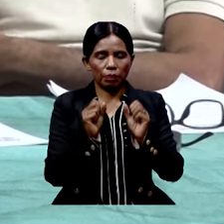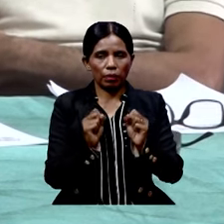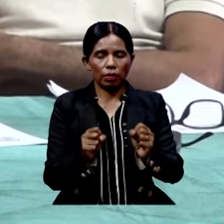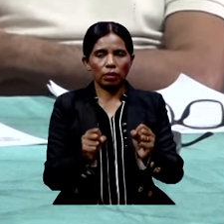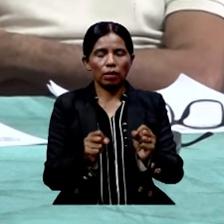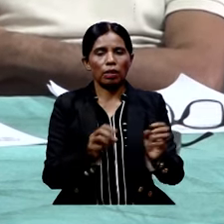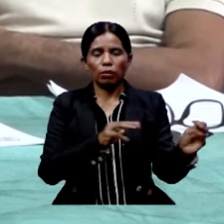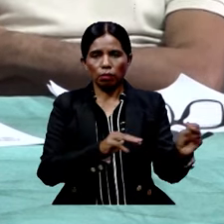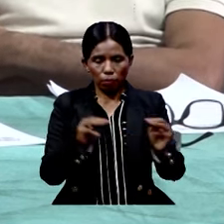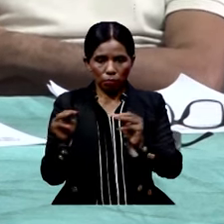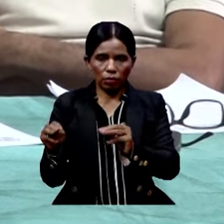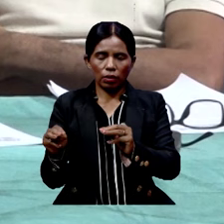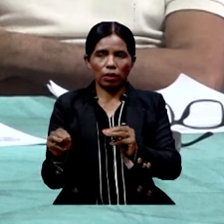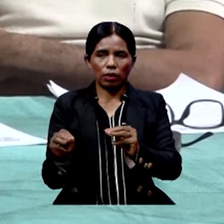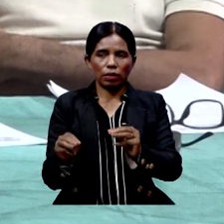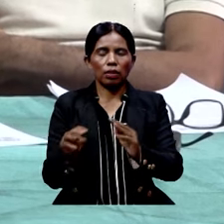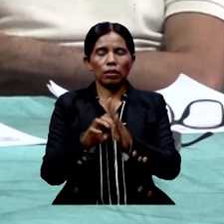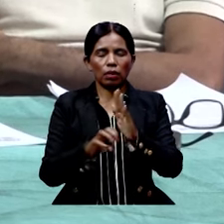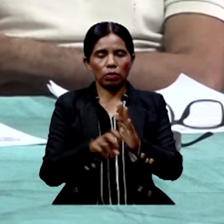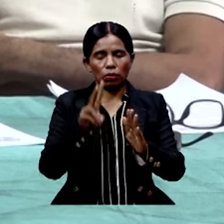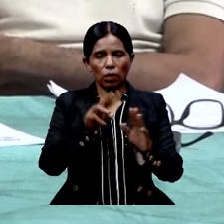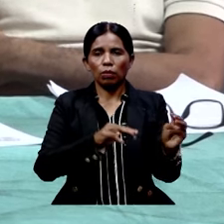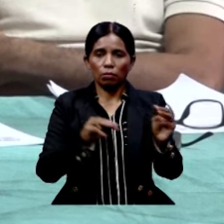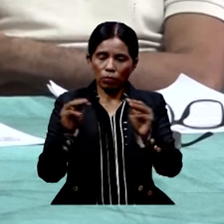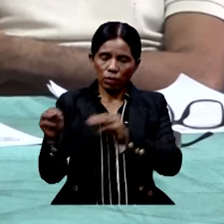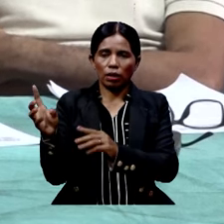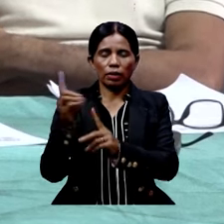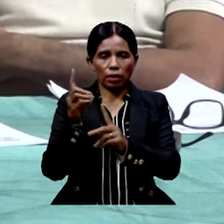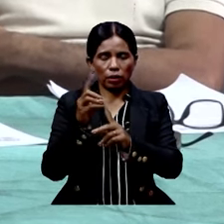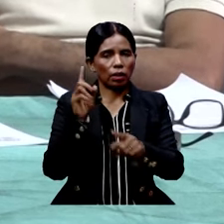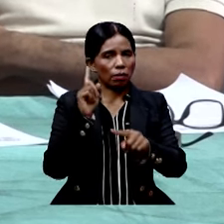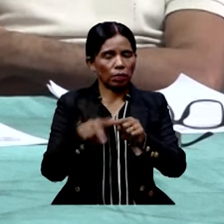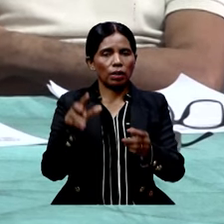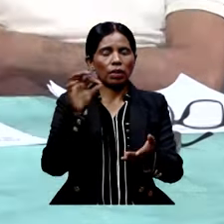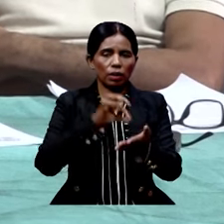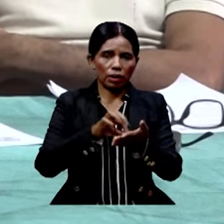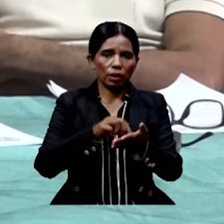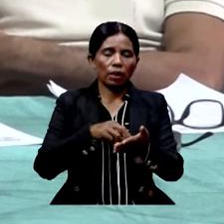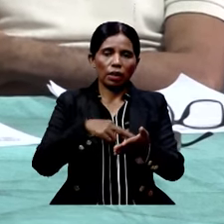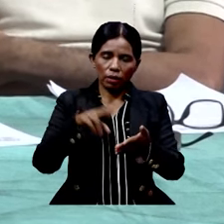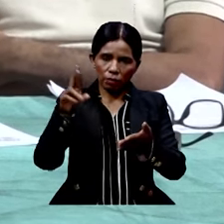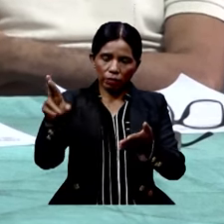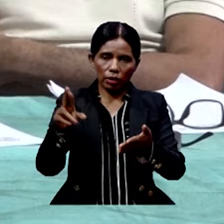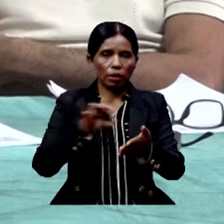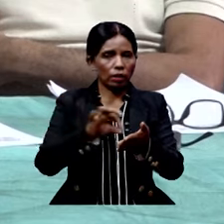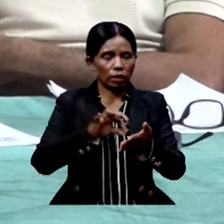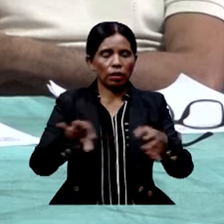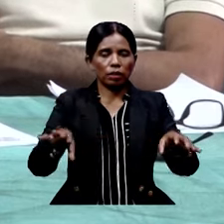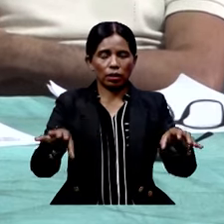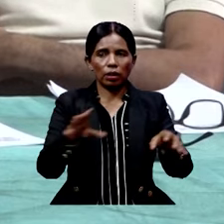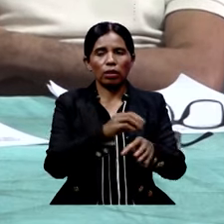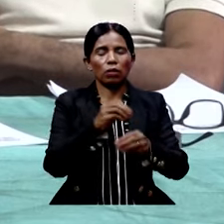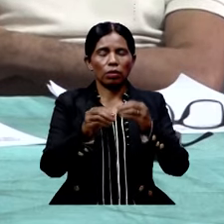adia lay, saduruane adia lay, ada labele ratifika lay tratado frontere dan eh, no continua